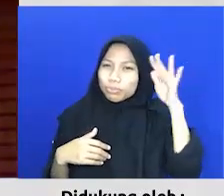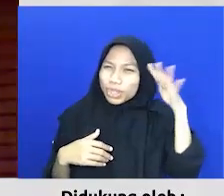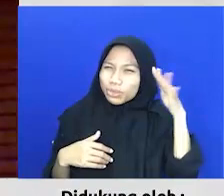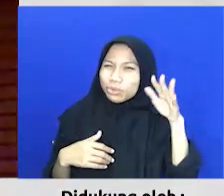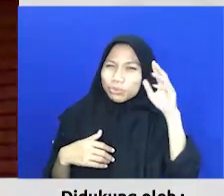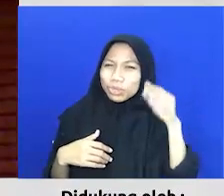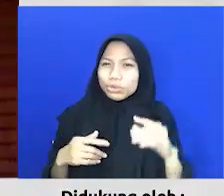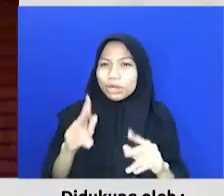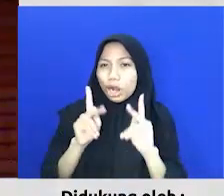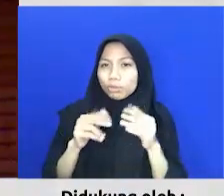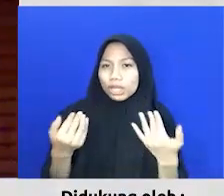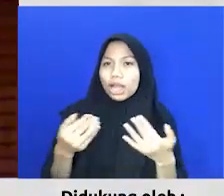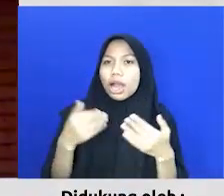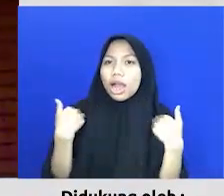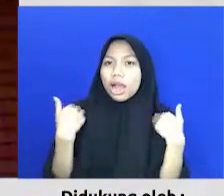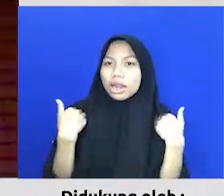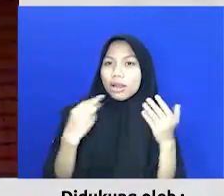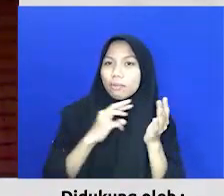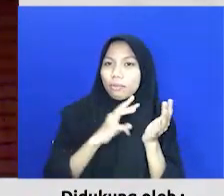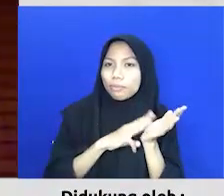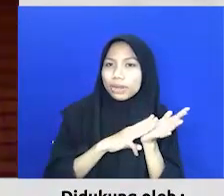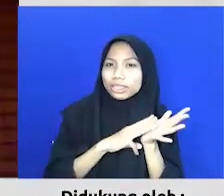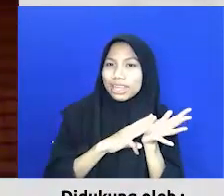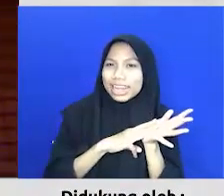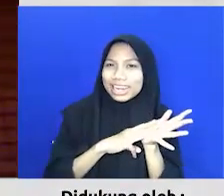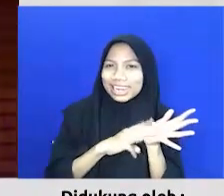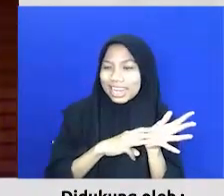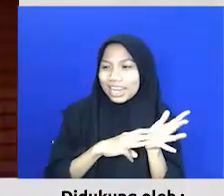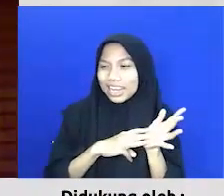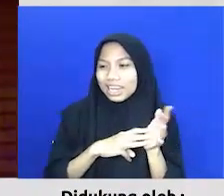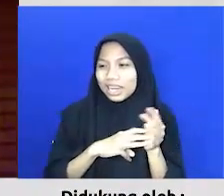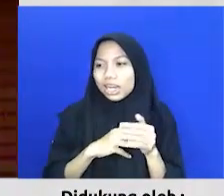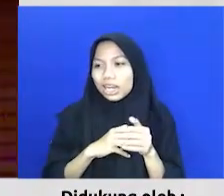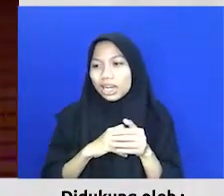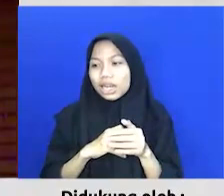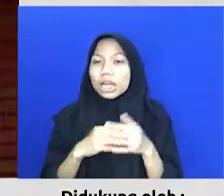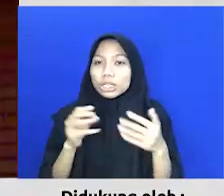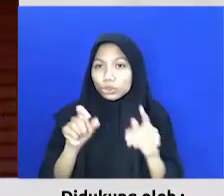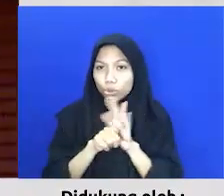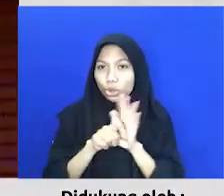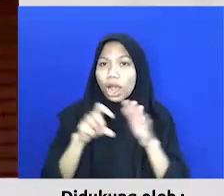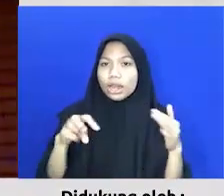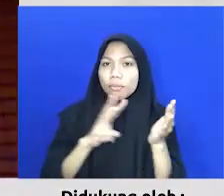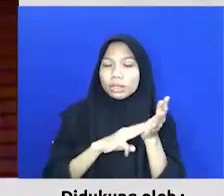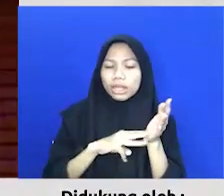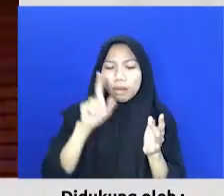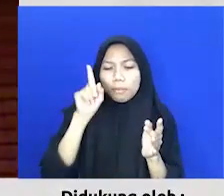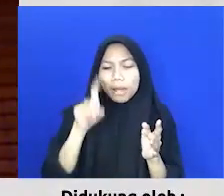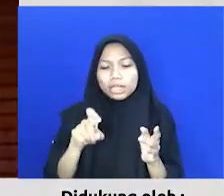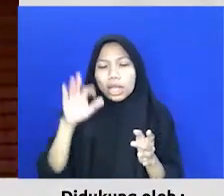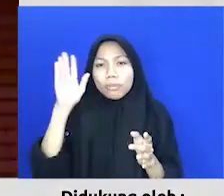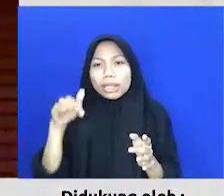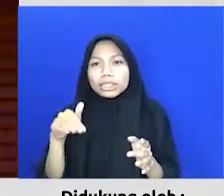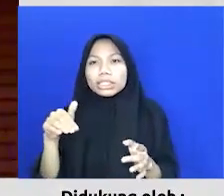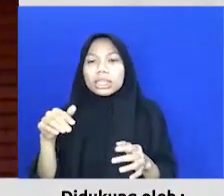bilang kena PTSD ya, post traumatic syndrome setelah perang, dan tidak dipahami oleh kalangan urban baru ini